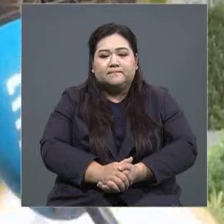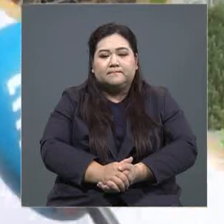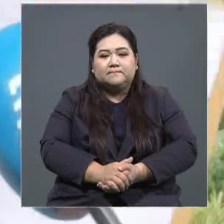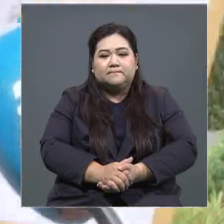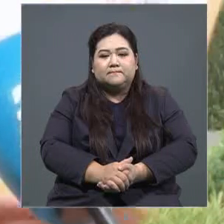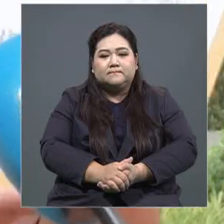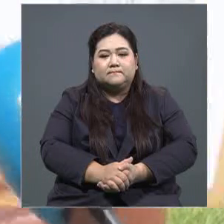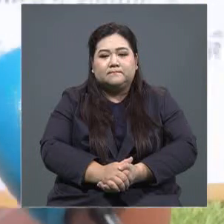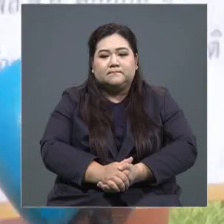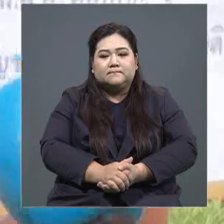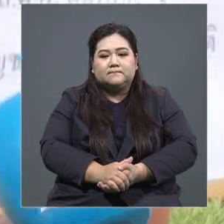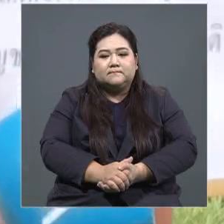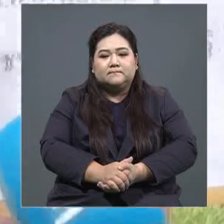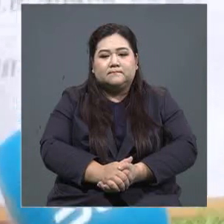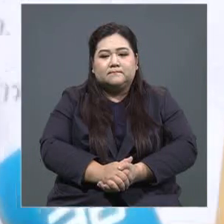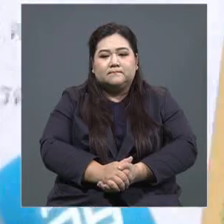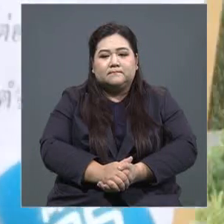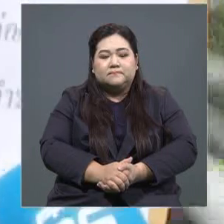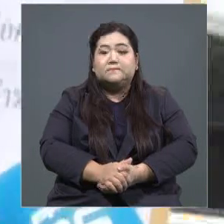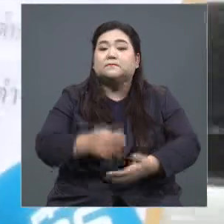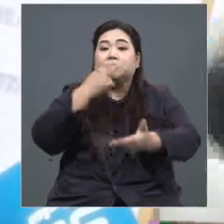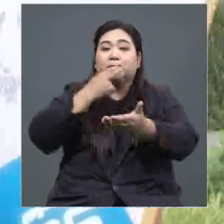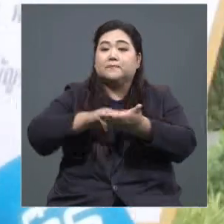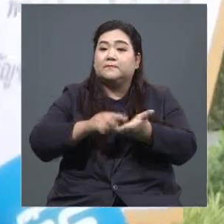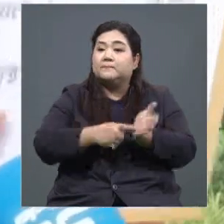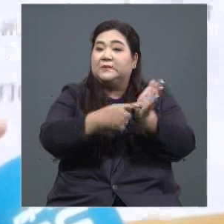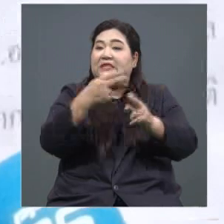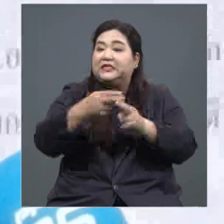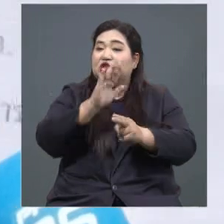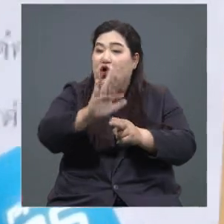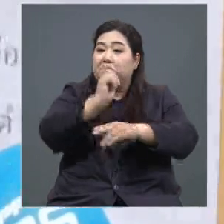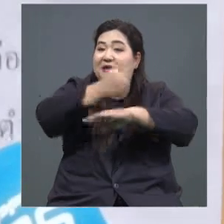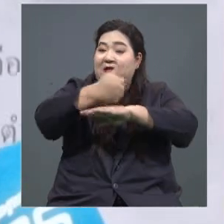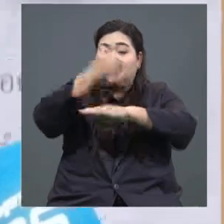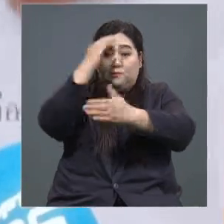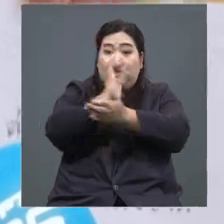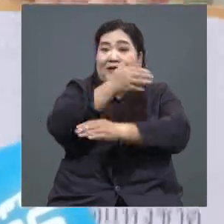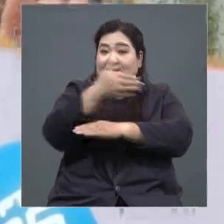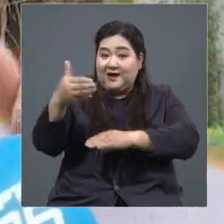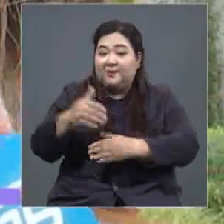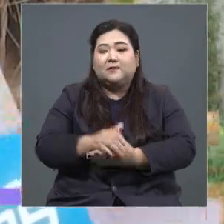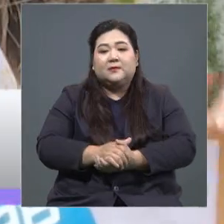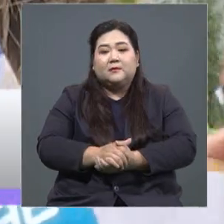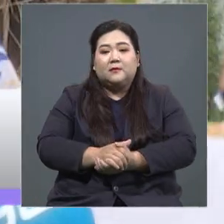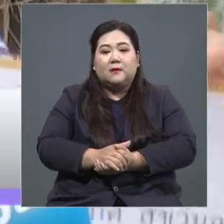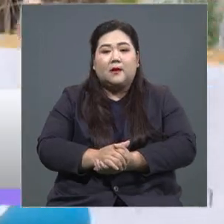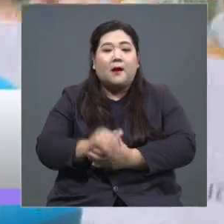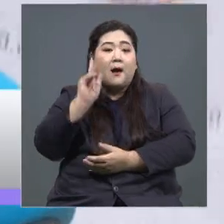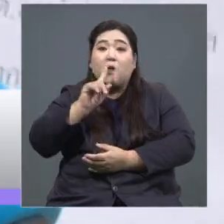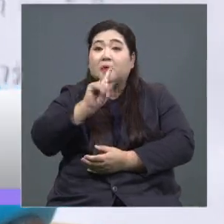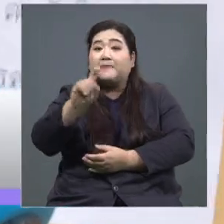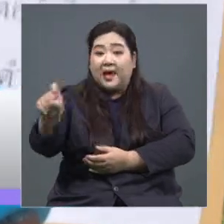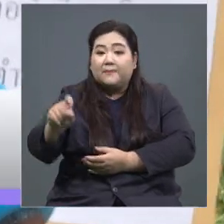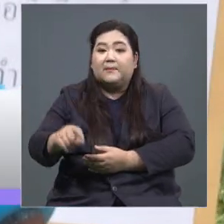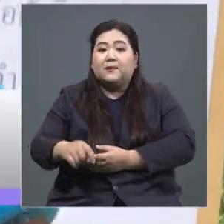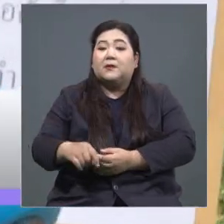หนังสือเนี่ยผมก็เรียนพลตำรวจเอกต่อศักดิ์เลยนะครับผู้บัญชาการตำรวจแห่งชาตินะให้พี่ๆนักข่าวลองไปถามดูแล้วกันว่าแล้วเข